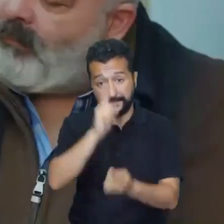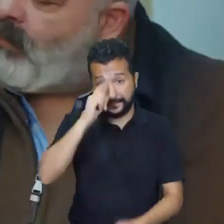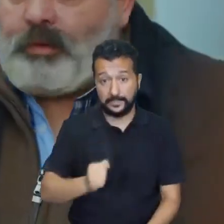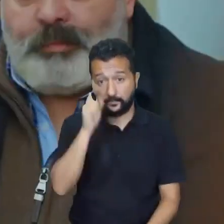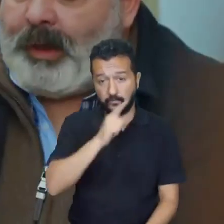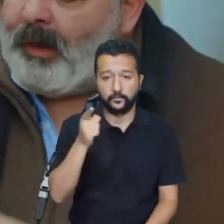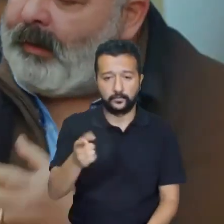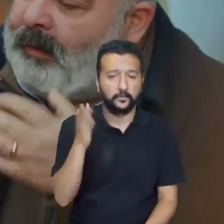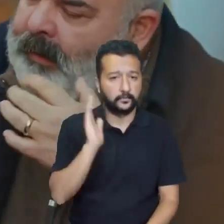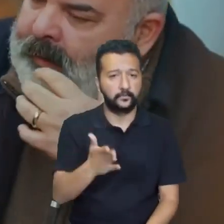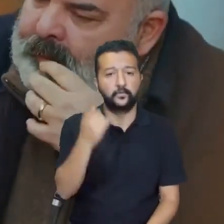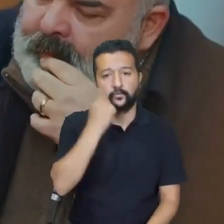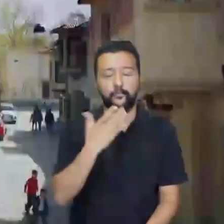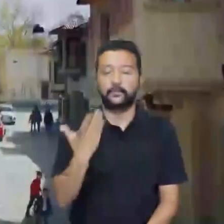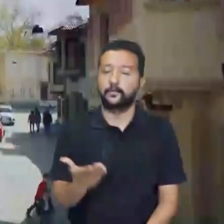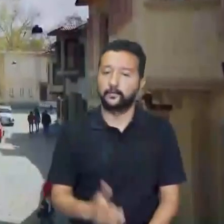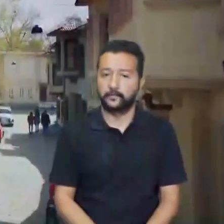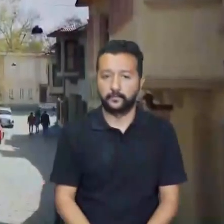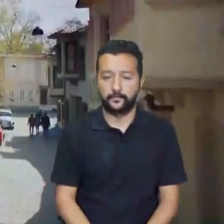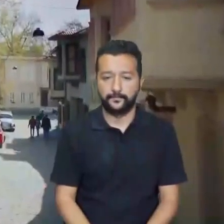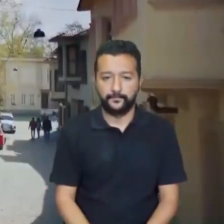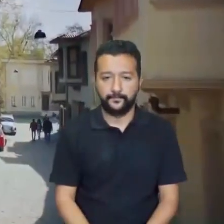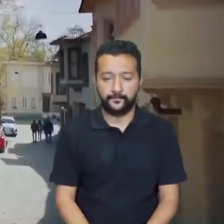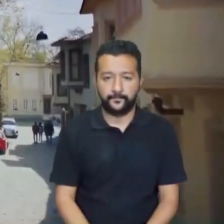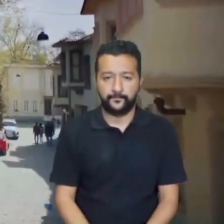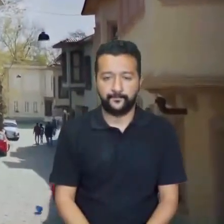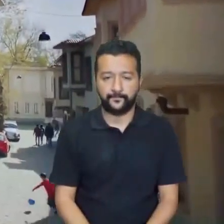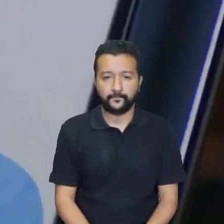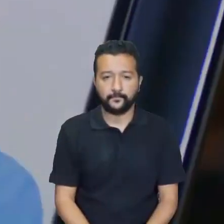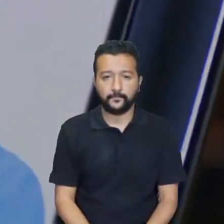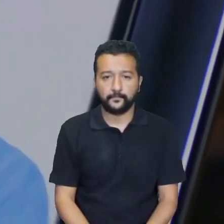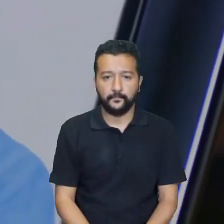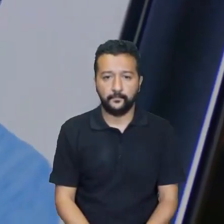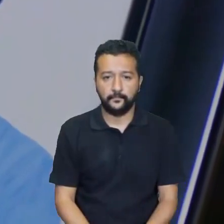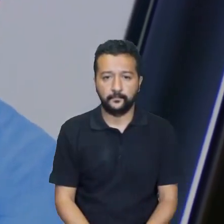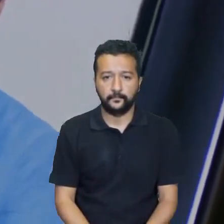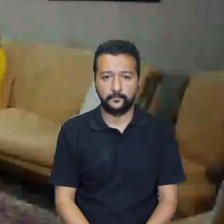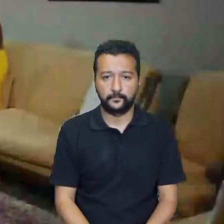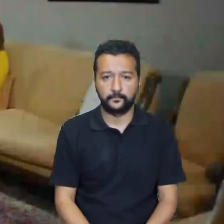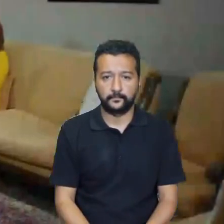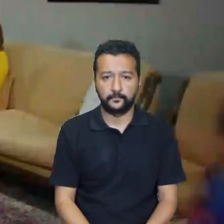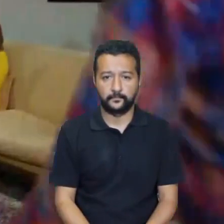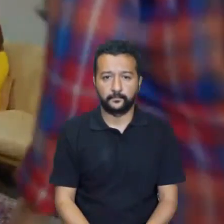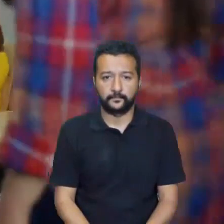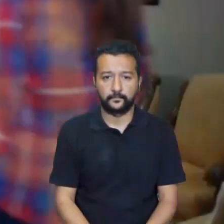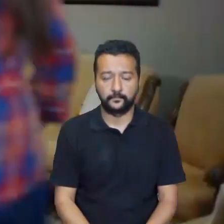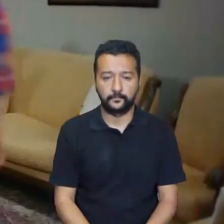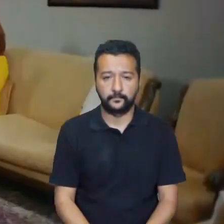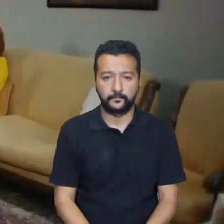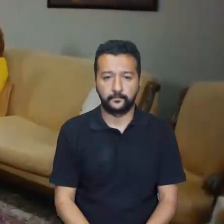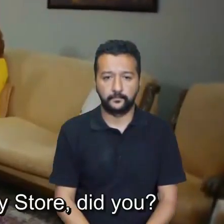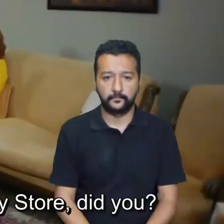yüzünden. Sorma ya. Adile'nin evinin olduğu sokak. Kendi sakallı doktor örneği giymiş 20'lerinin sonlarındaki gencin